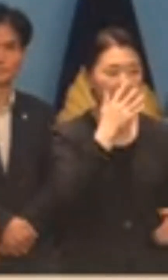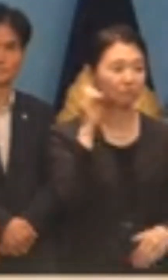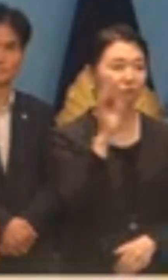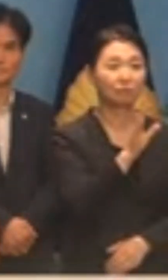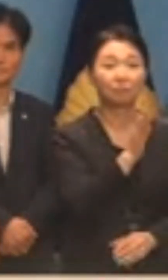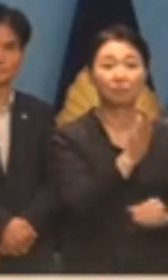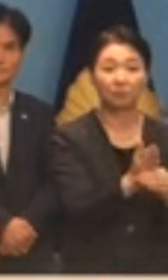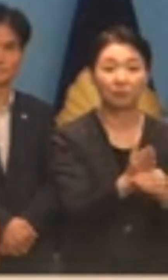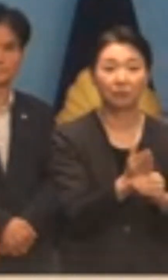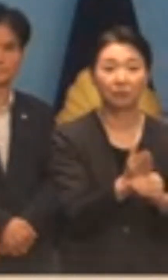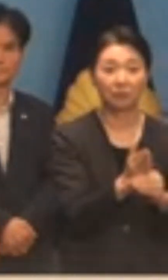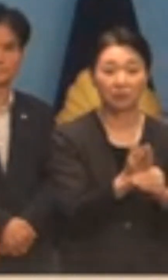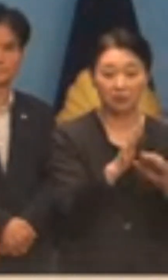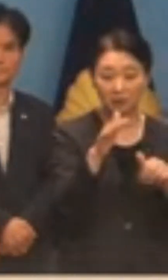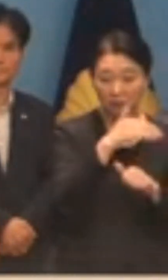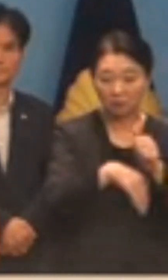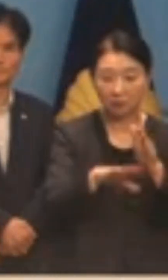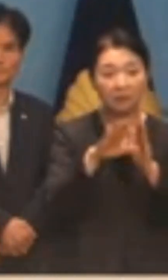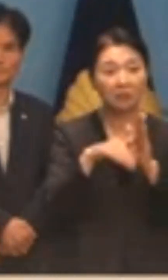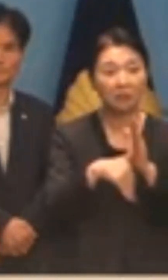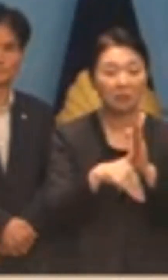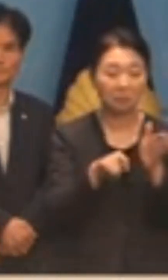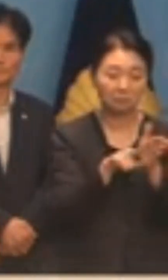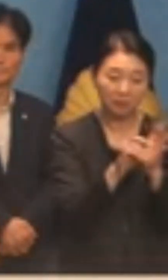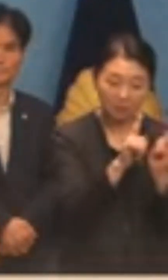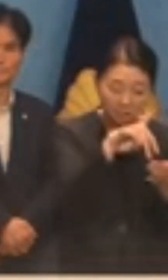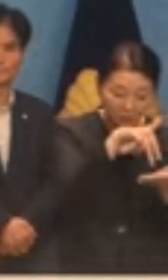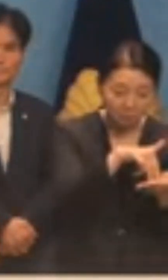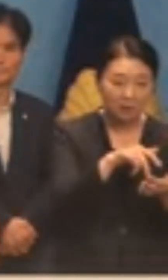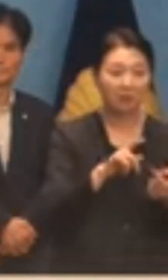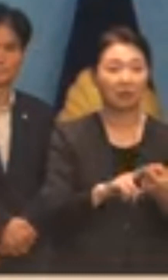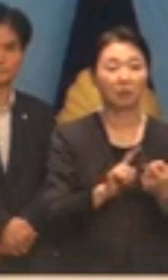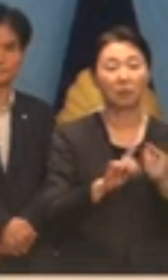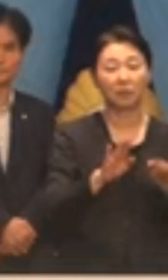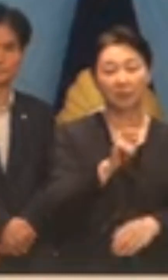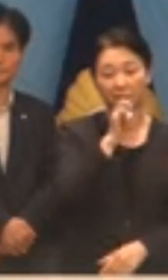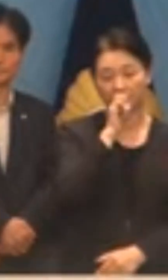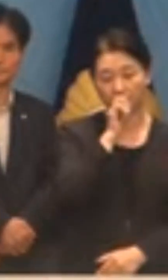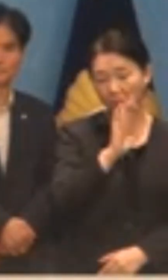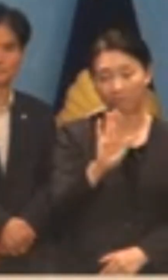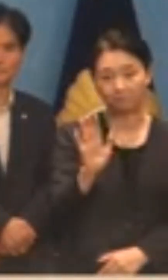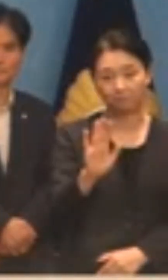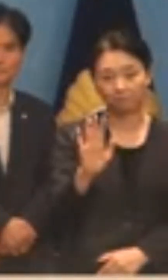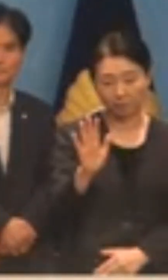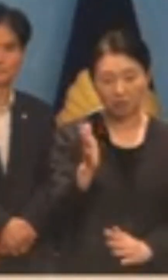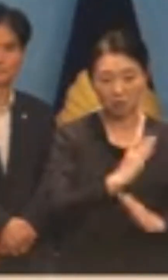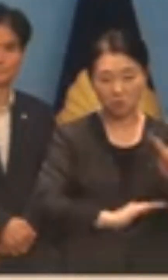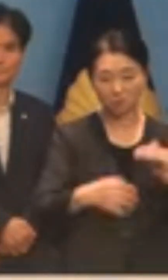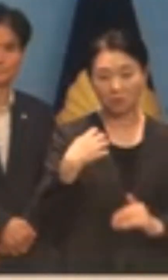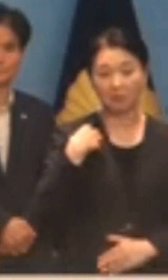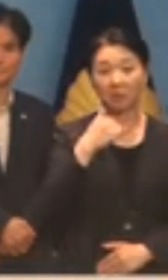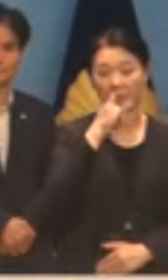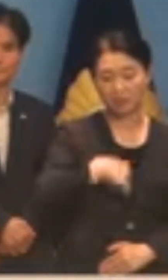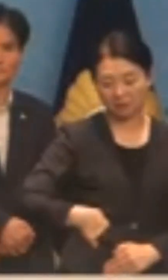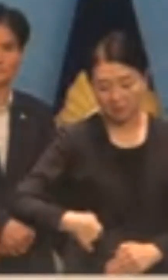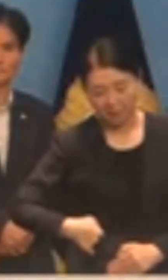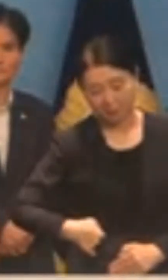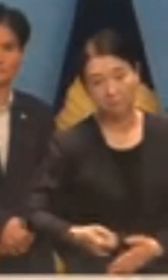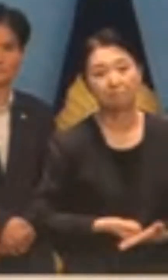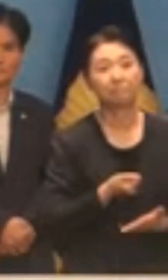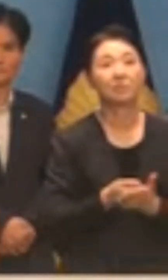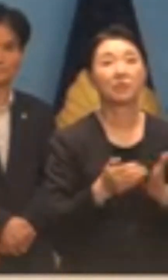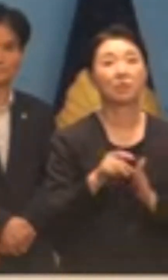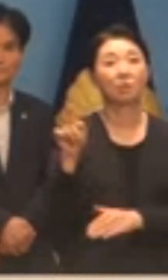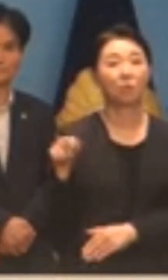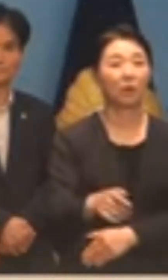있습니다. 이런 현실 앞에서 신앙인으로서 더 이상 침묵할 수 없다는 공적 책임과 양심의 결단으로 이